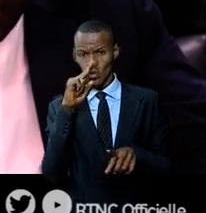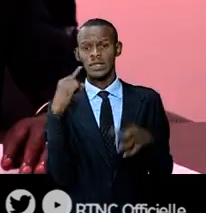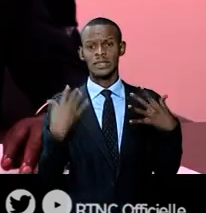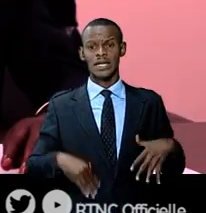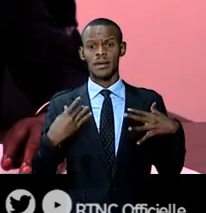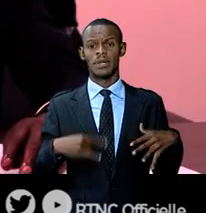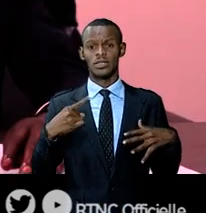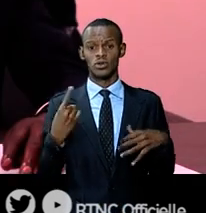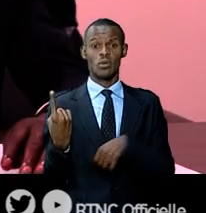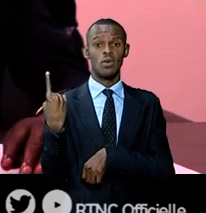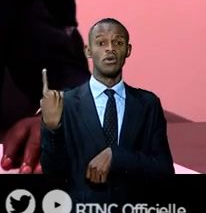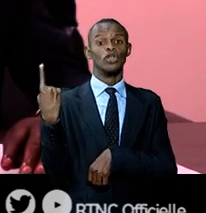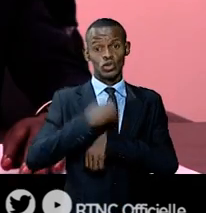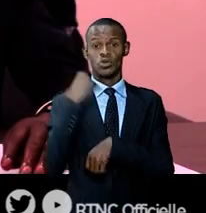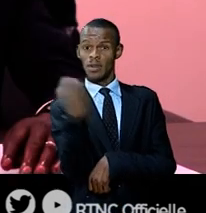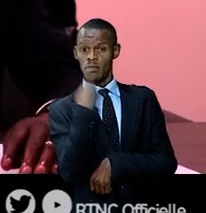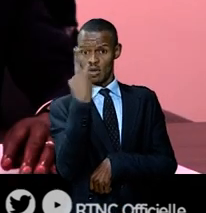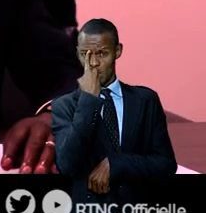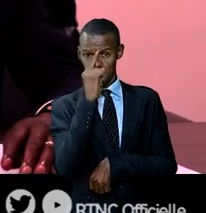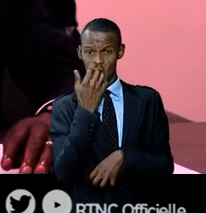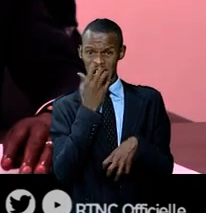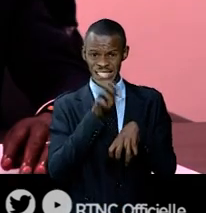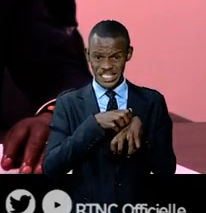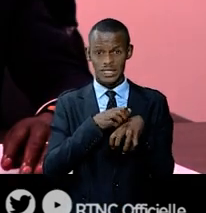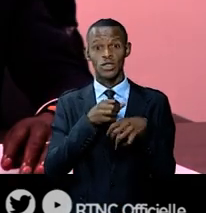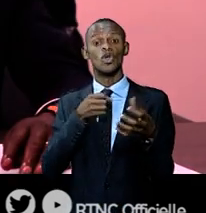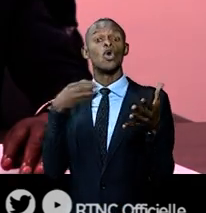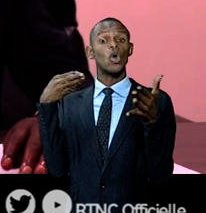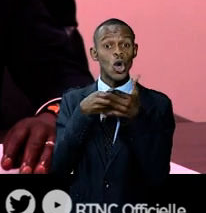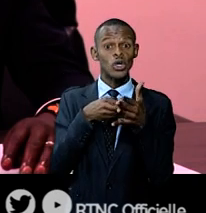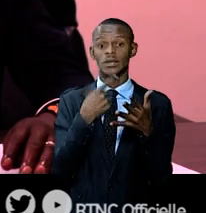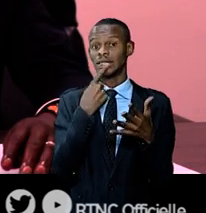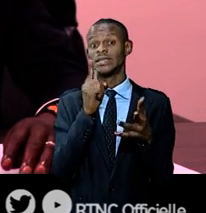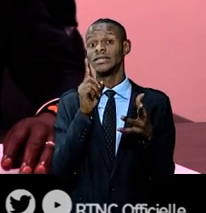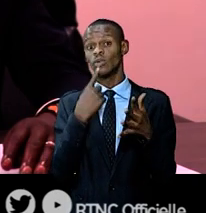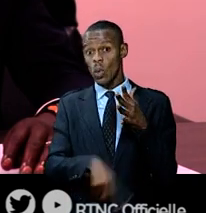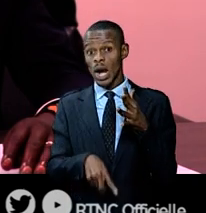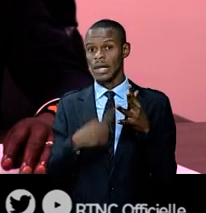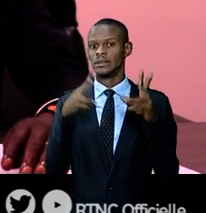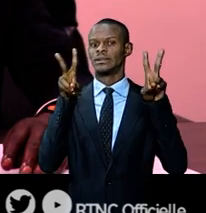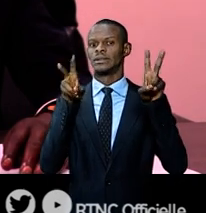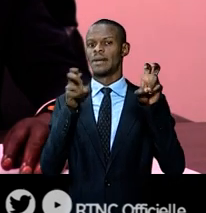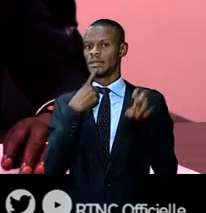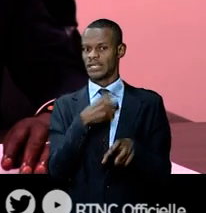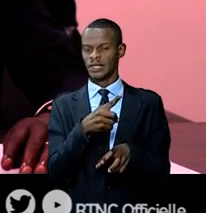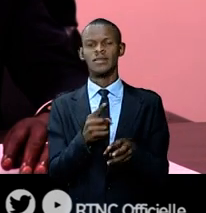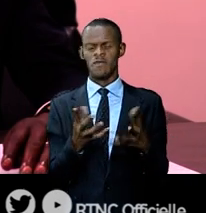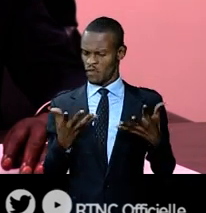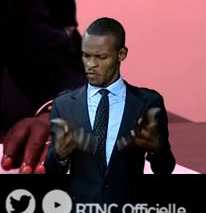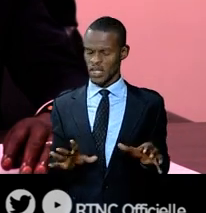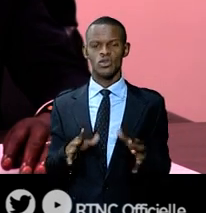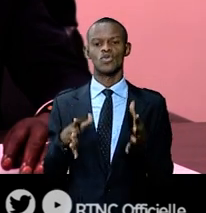2020 et la Journée mondiale vétérinaire 2020 sont respectivement « Finissons avec la